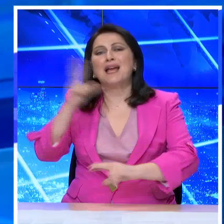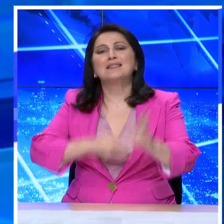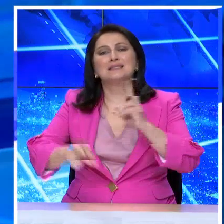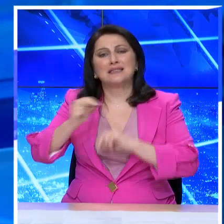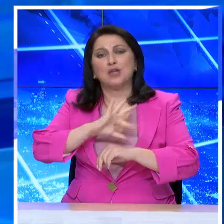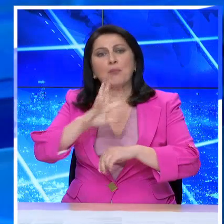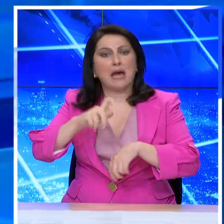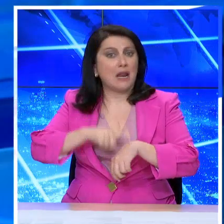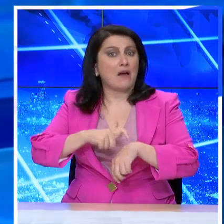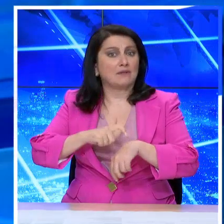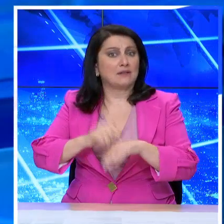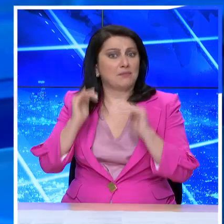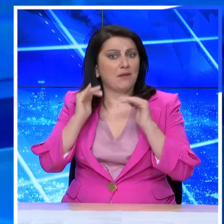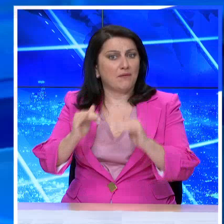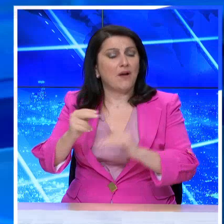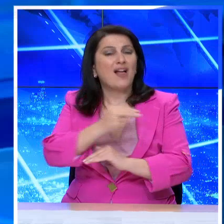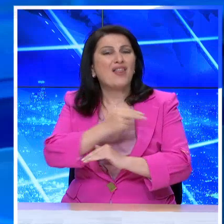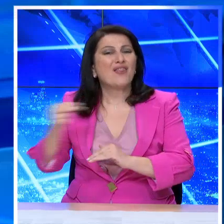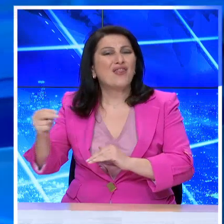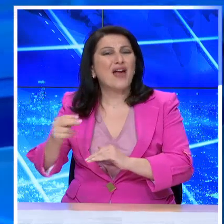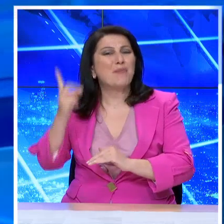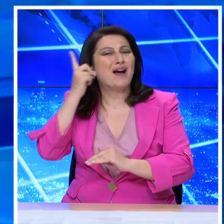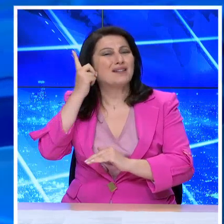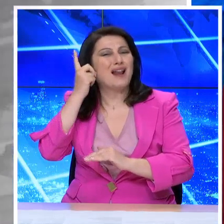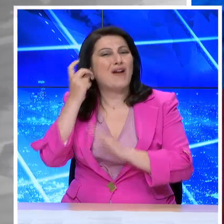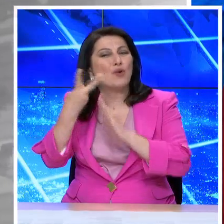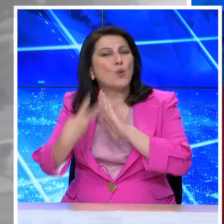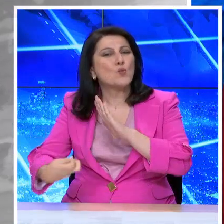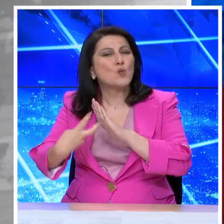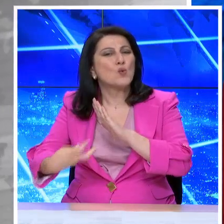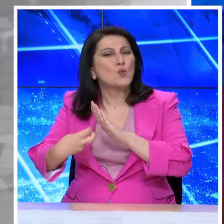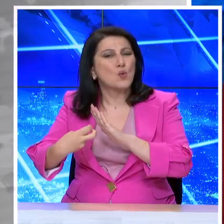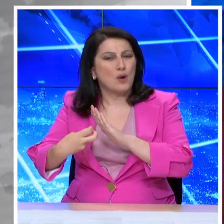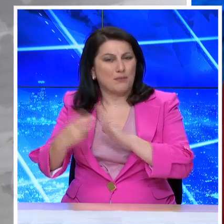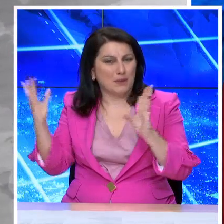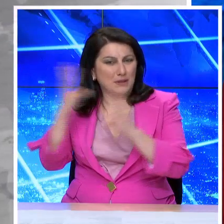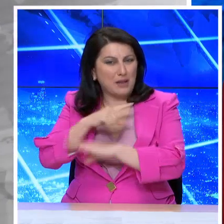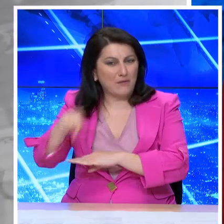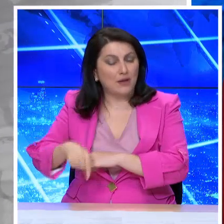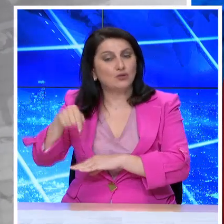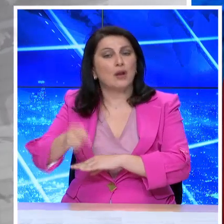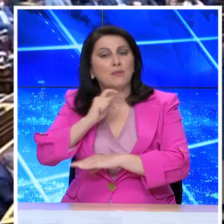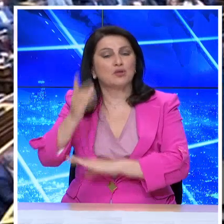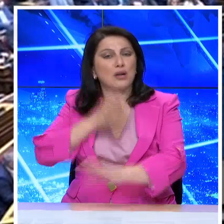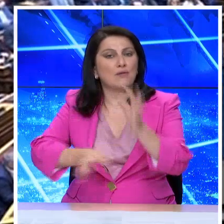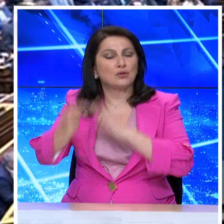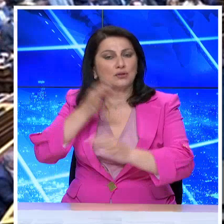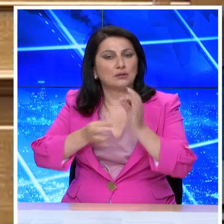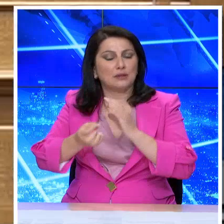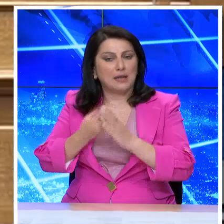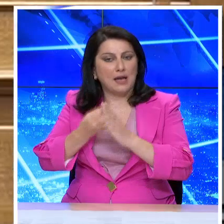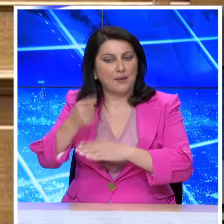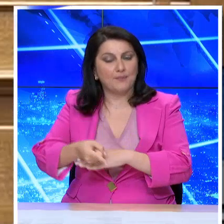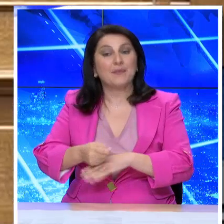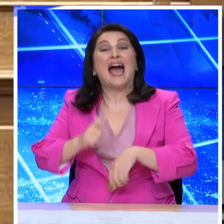αυτήν την ώρα στη Βουλή, με φόντο φυσικά τις τηλεφωνικές υποκλοπές. Μας ενημερώνει ο Αντώνης Αντωνόπουλος. Μόλις κατέβηκε από το Βήμα αυτή